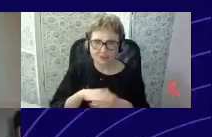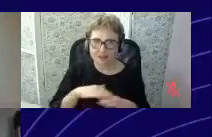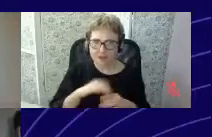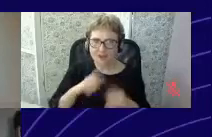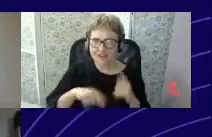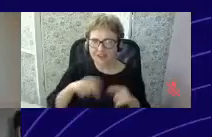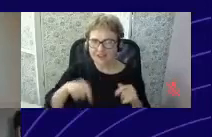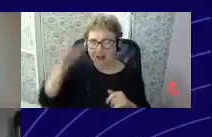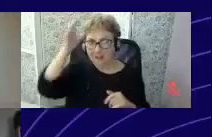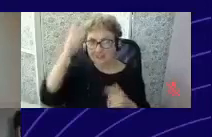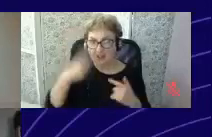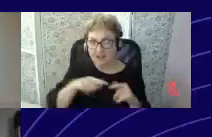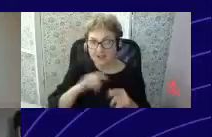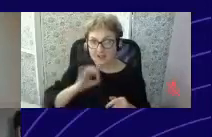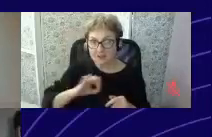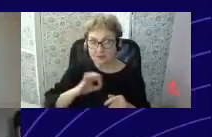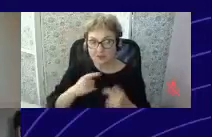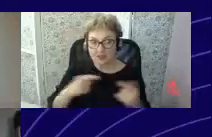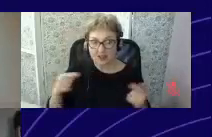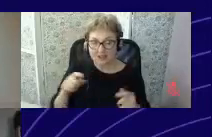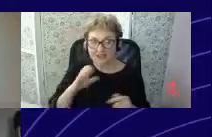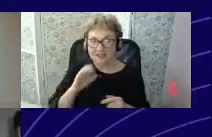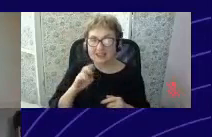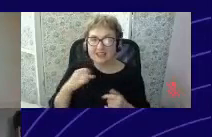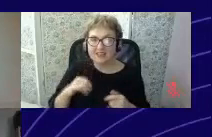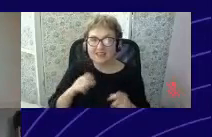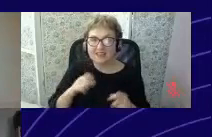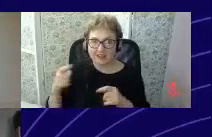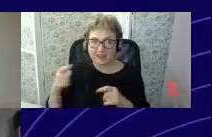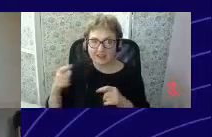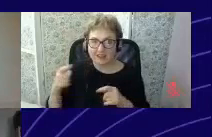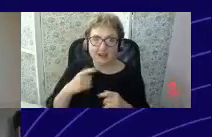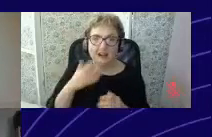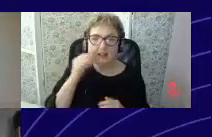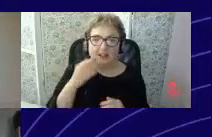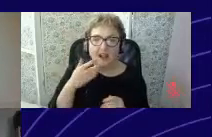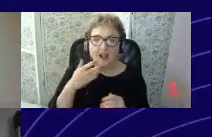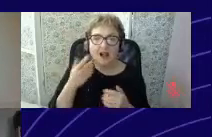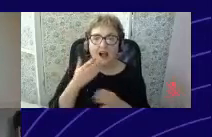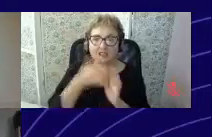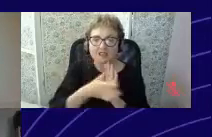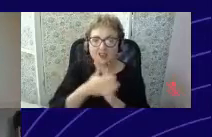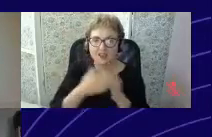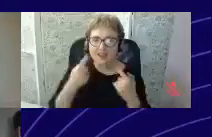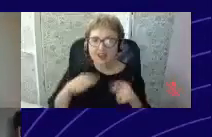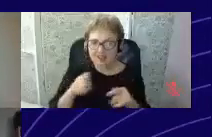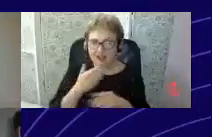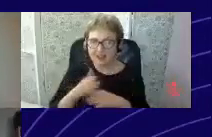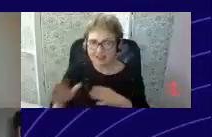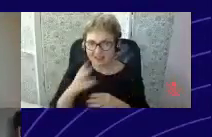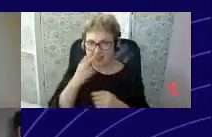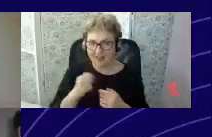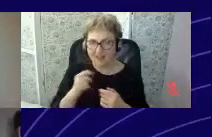площадки некоторые образовательные организации используют сетевые формы организации обучения, когда освоение отдельных навыков идет